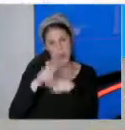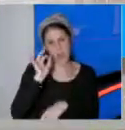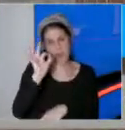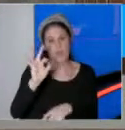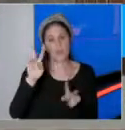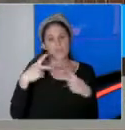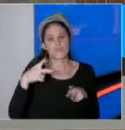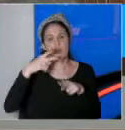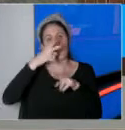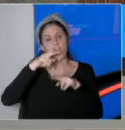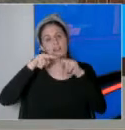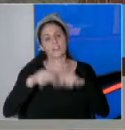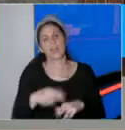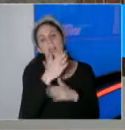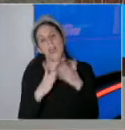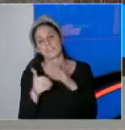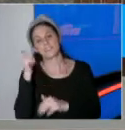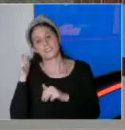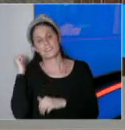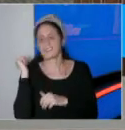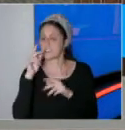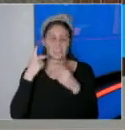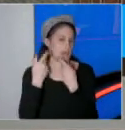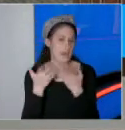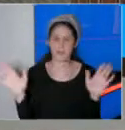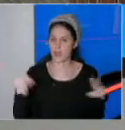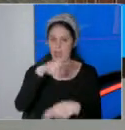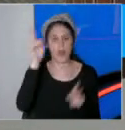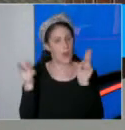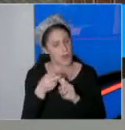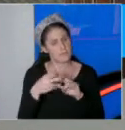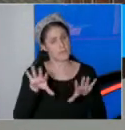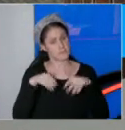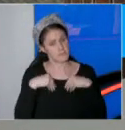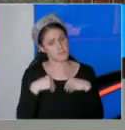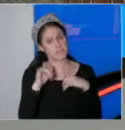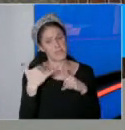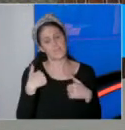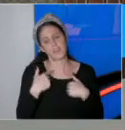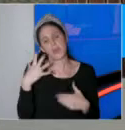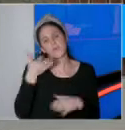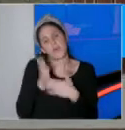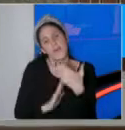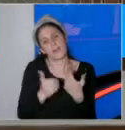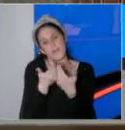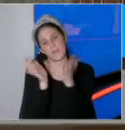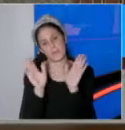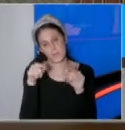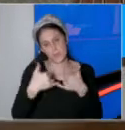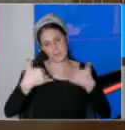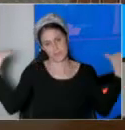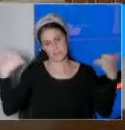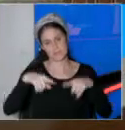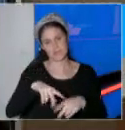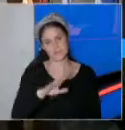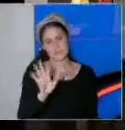להישאר חצי, כלומר, אי אפשר להישאר... הם לא יכולים, הם חייבים להיפתח לעולם, והם נפתחים לעולם, ואנחנו חלק מההיפתחות הזאת. מרתק, מיכאל רונן,